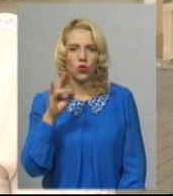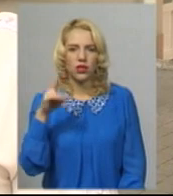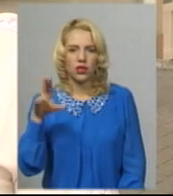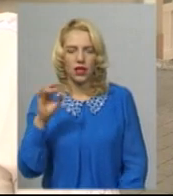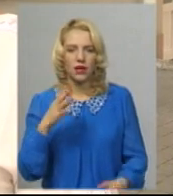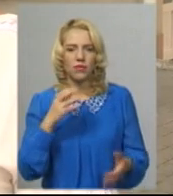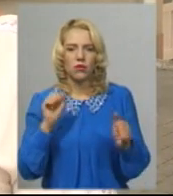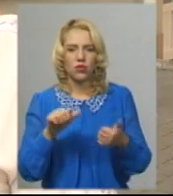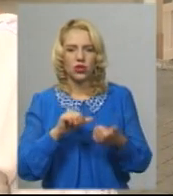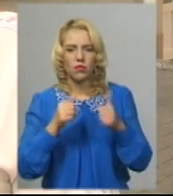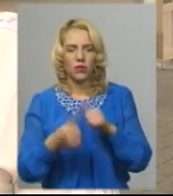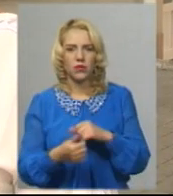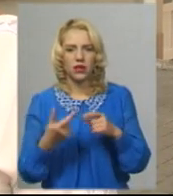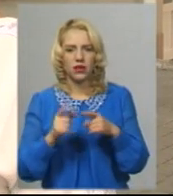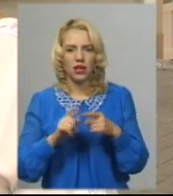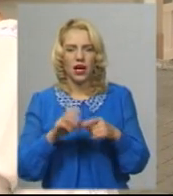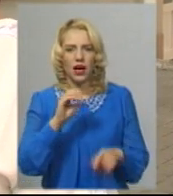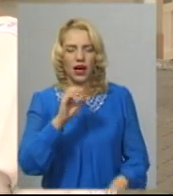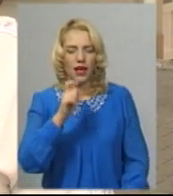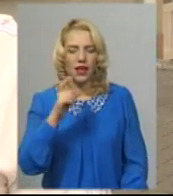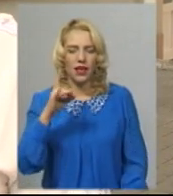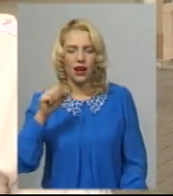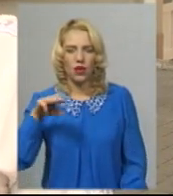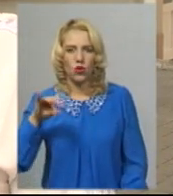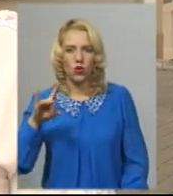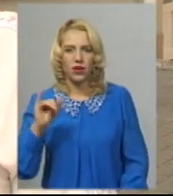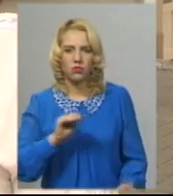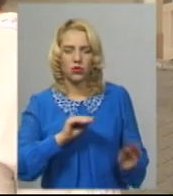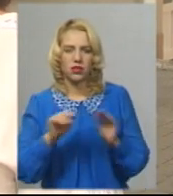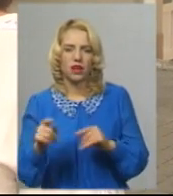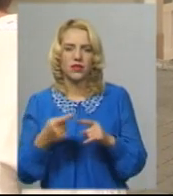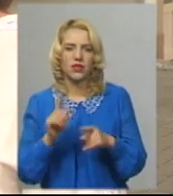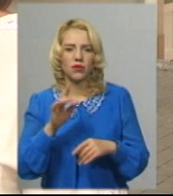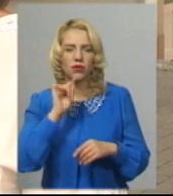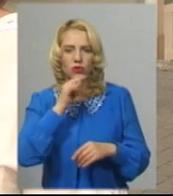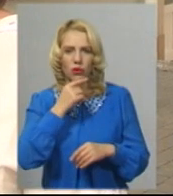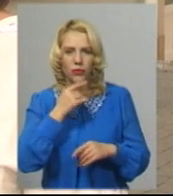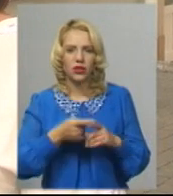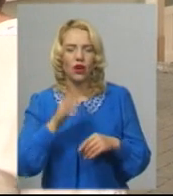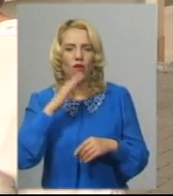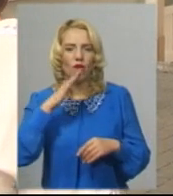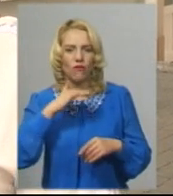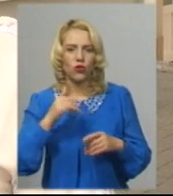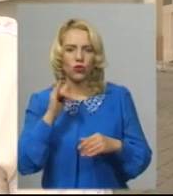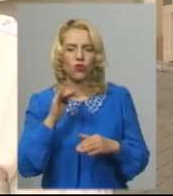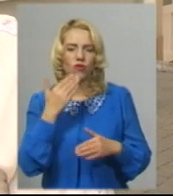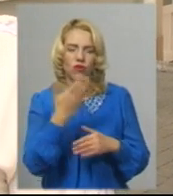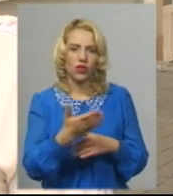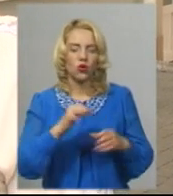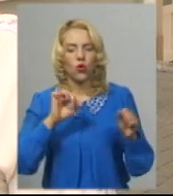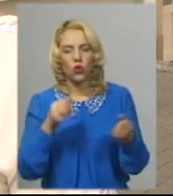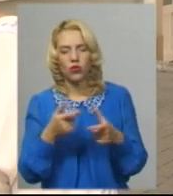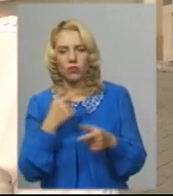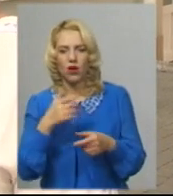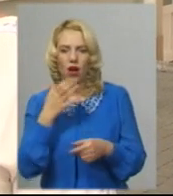кранах, поставити аератори, які дають змогу до 30% економити саме води вашої, або холодної, або